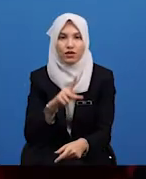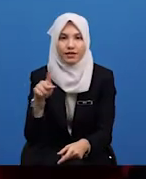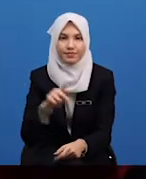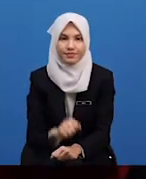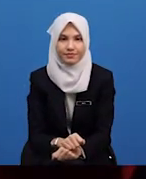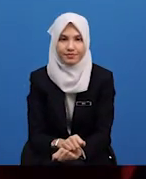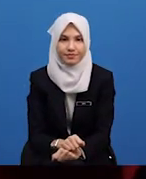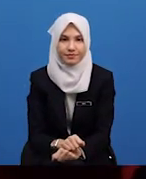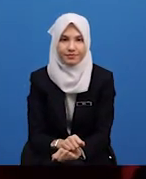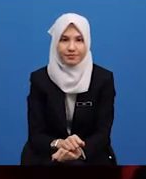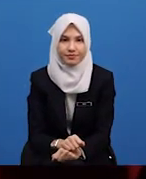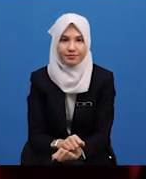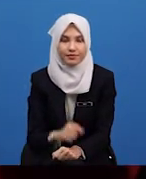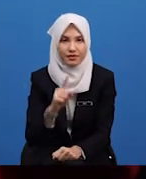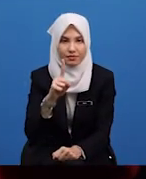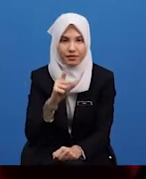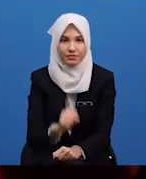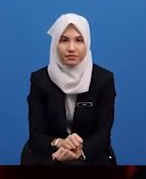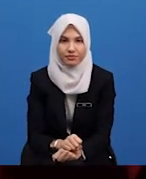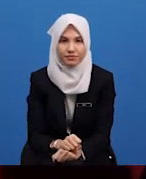Posisi pertama,